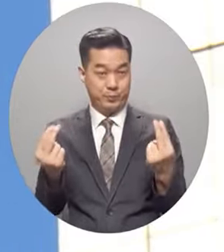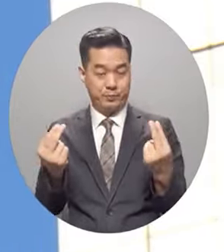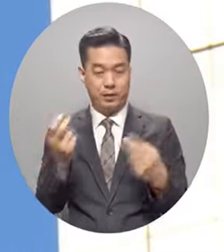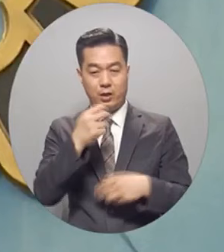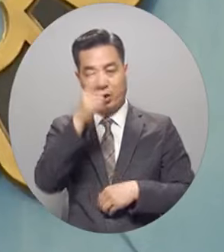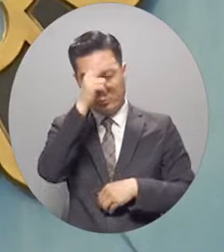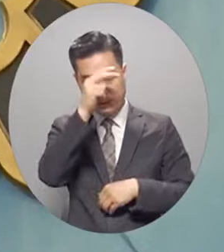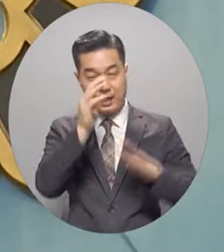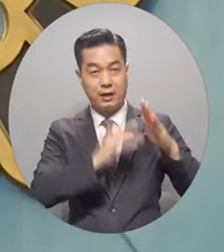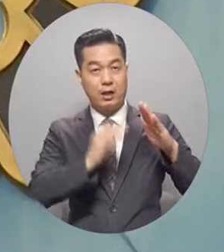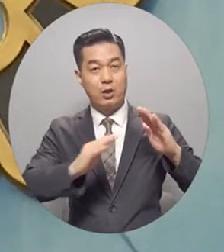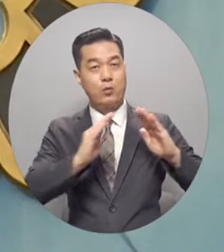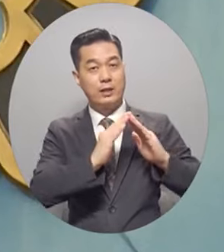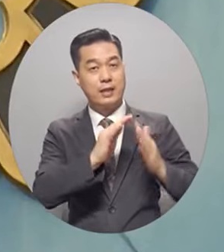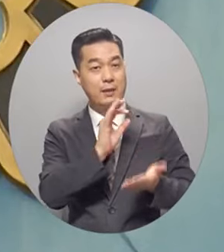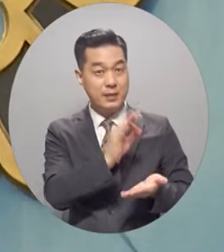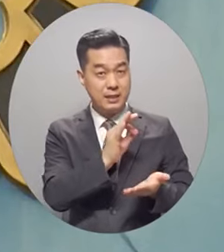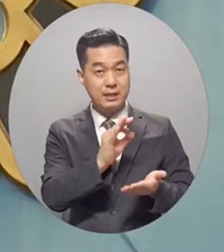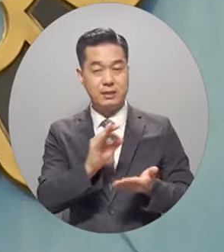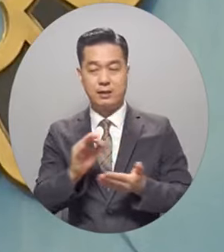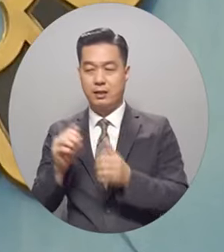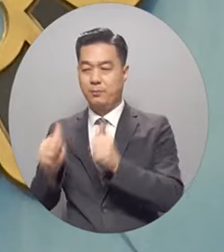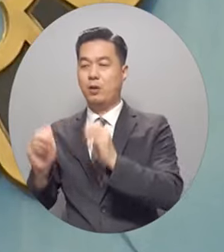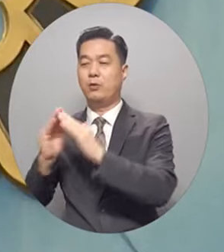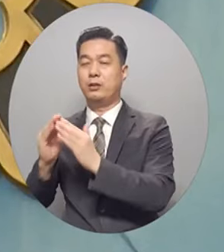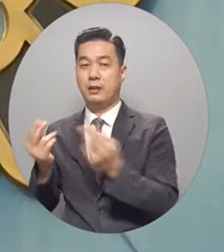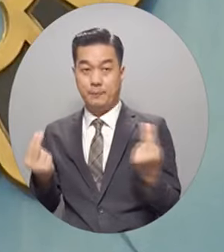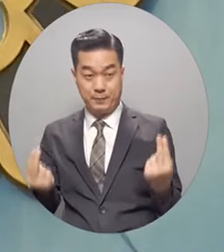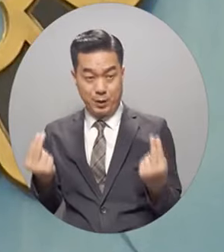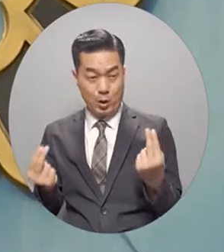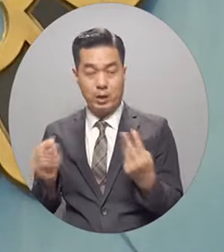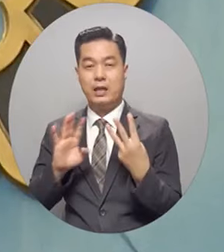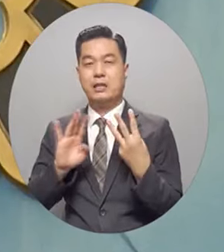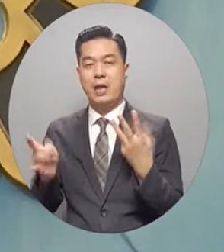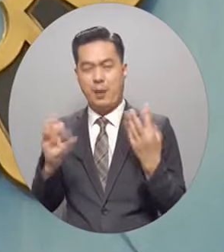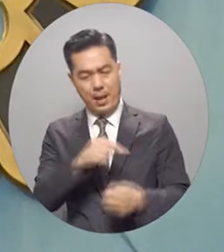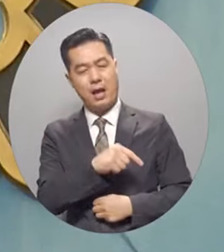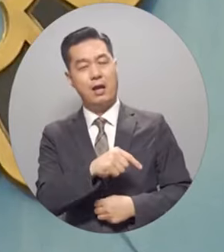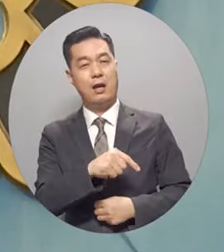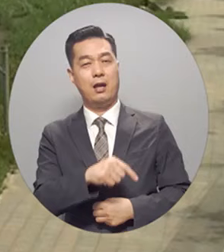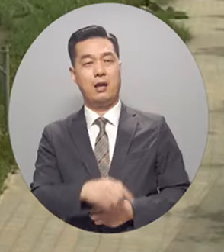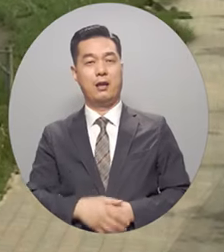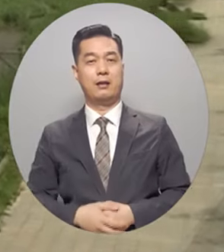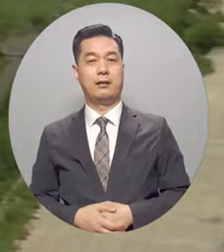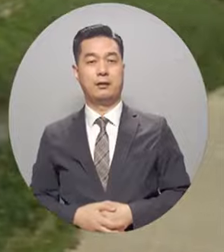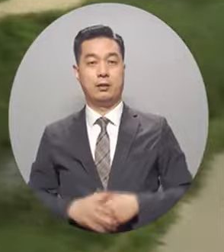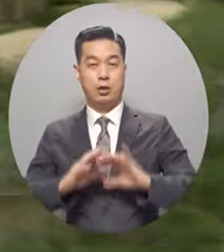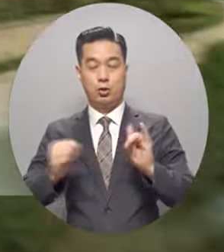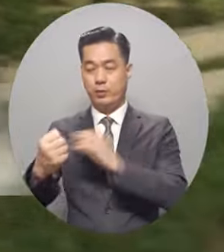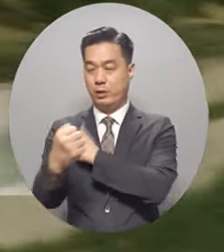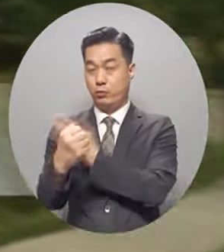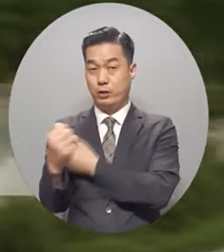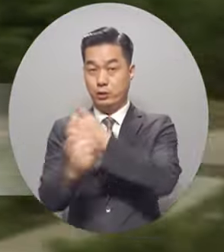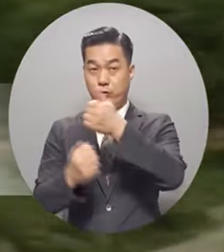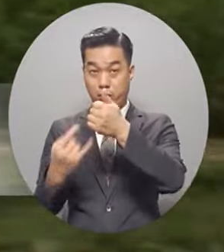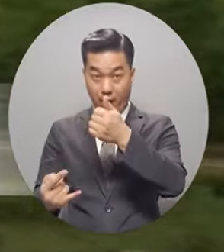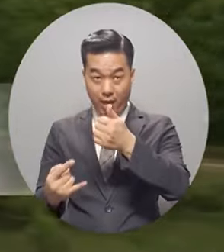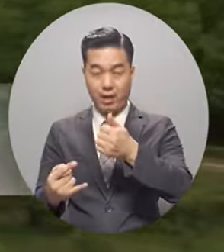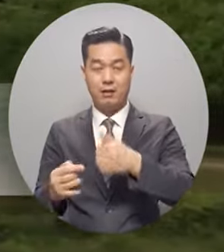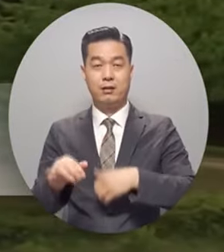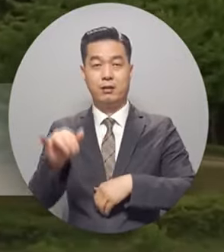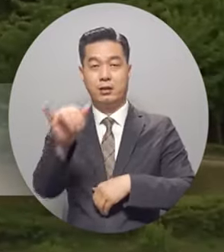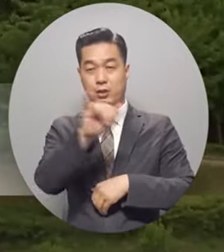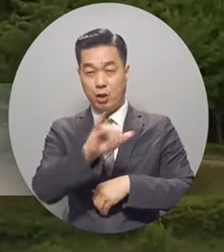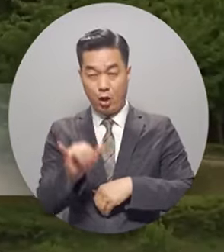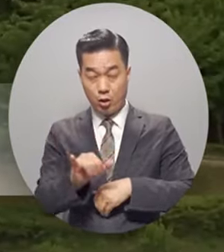관사 비용 총액이 법원보다 세배 이상 많은 것으로 추정됩니다 국민권익위원회는 정부 전부처 관사에